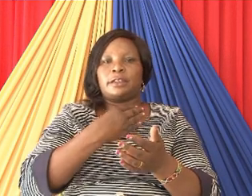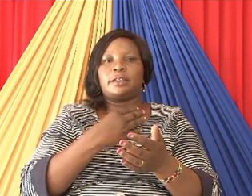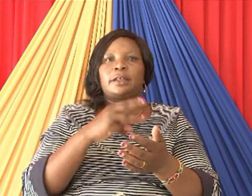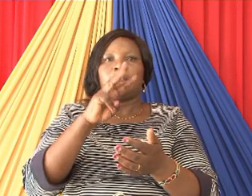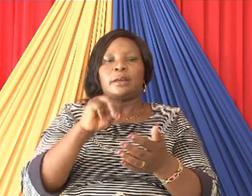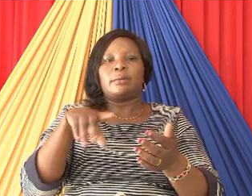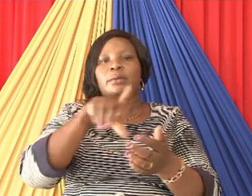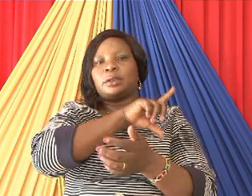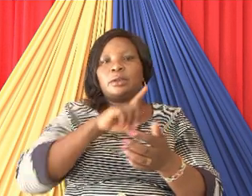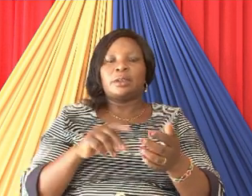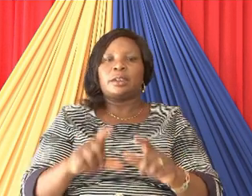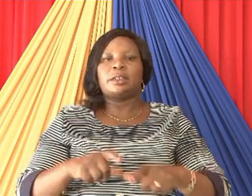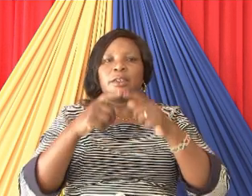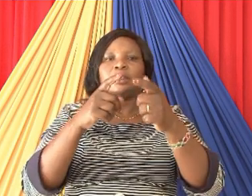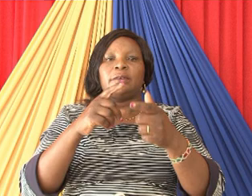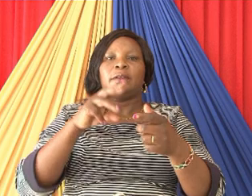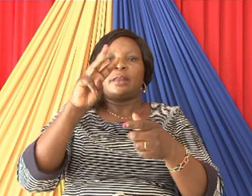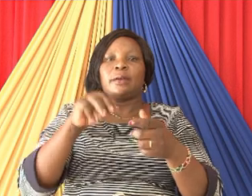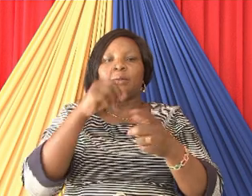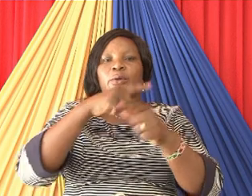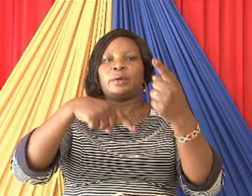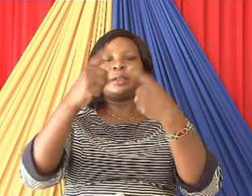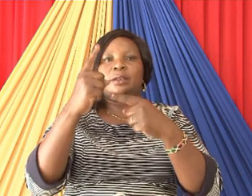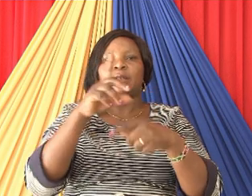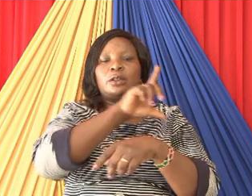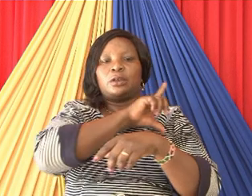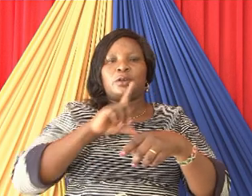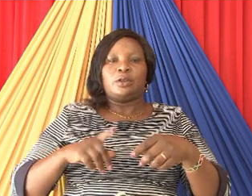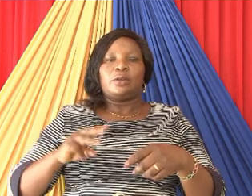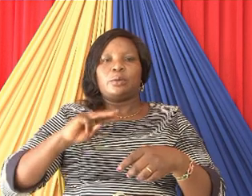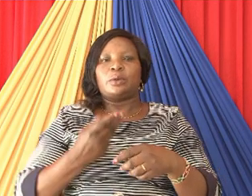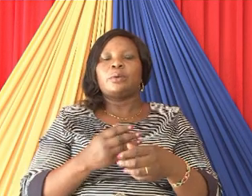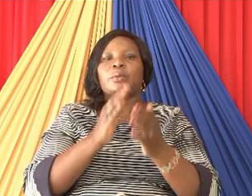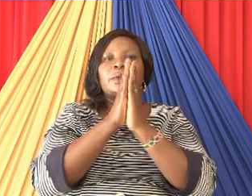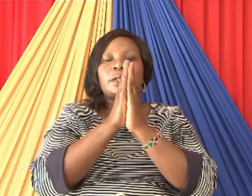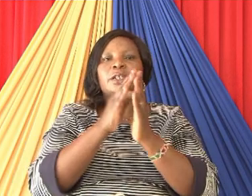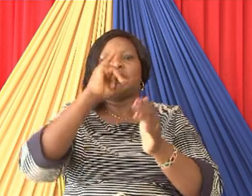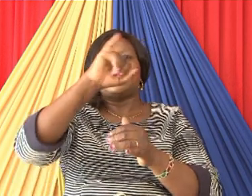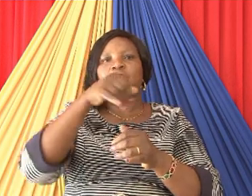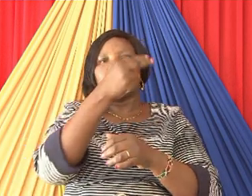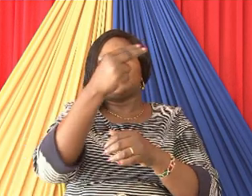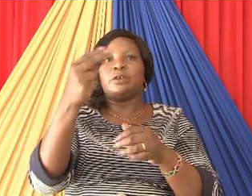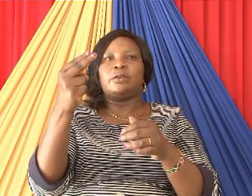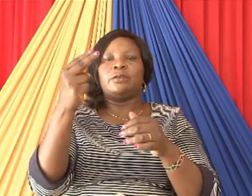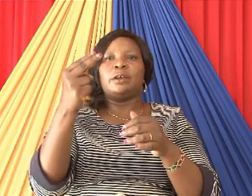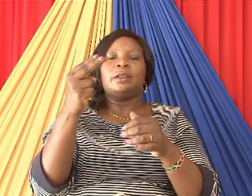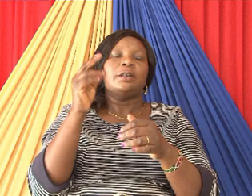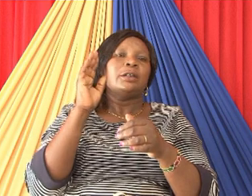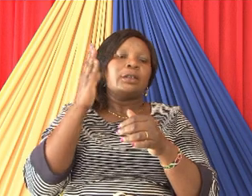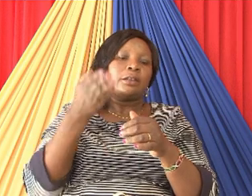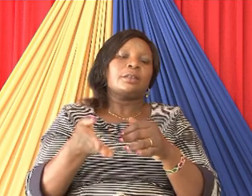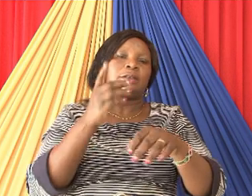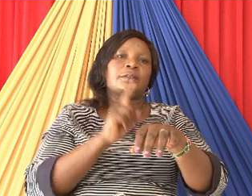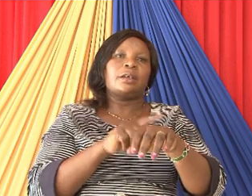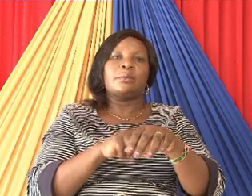ukawapa ushindi katika maisha yao. Lord, we pray that Jehovah at love at this time, Jehovah, hakuna mtu